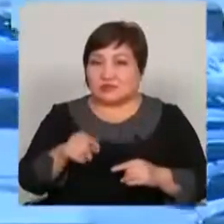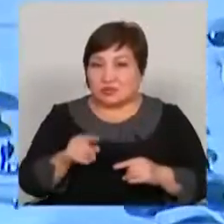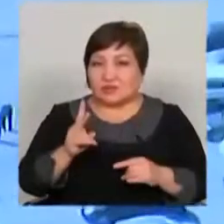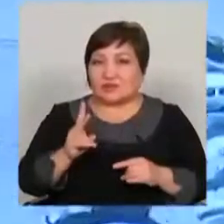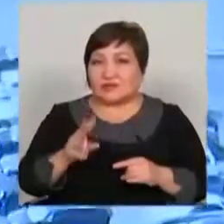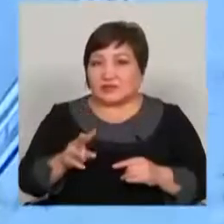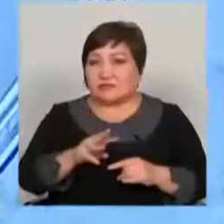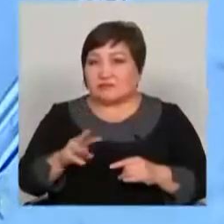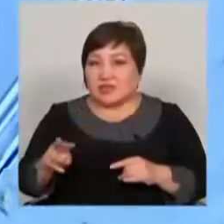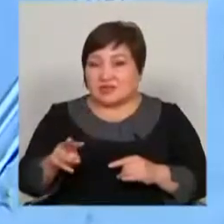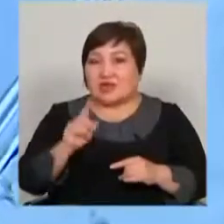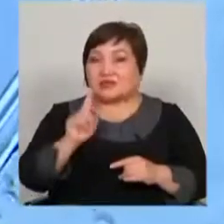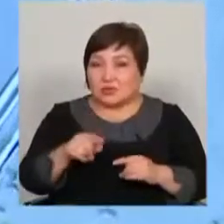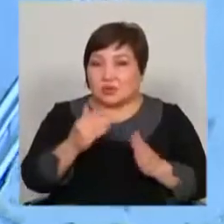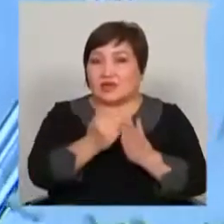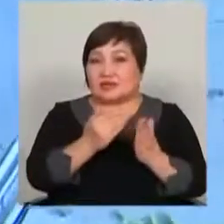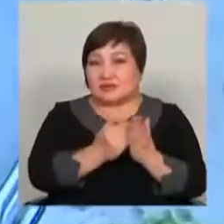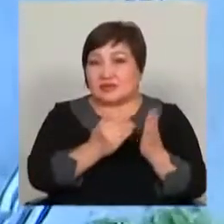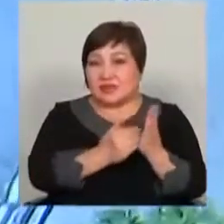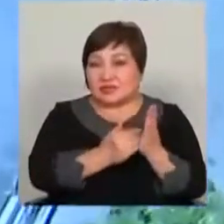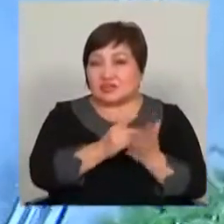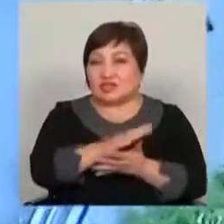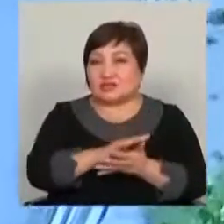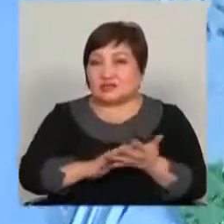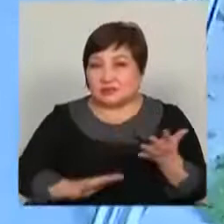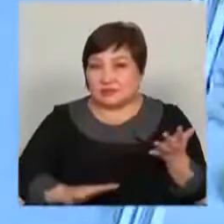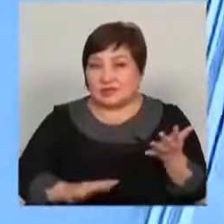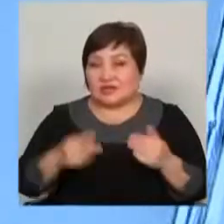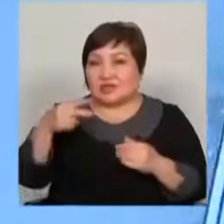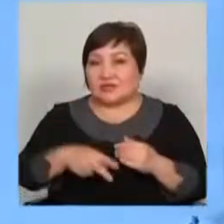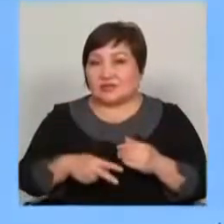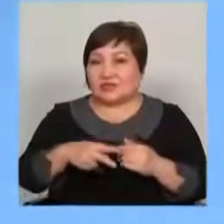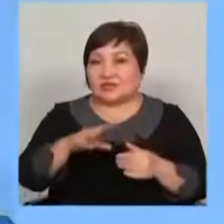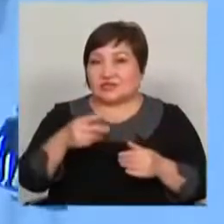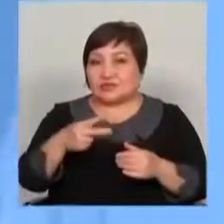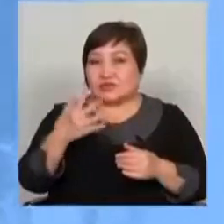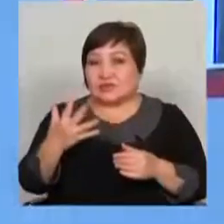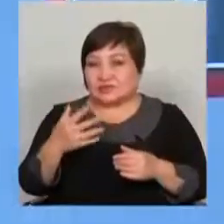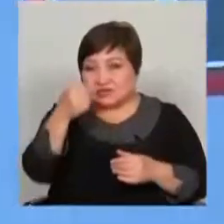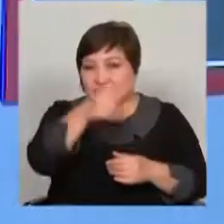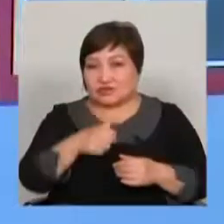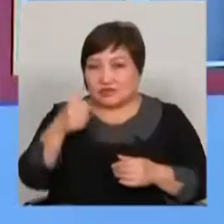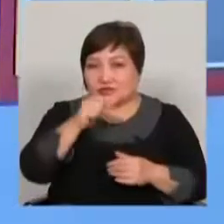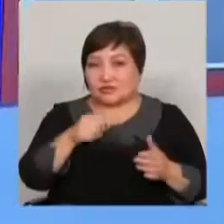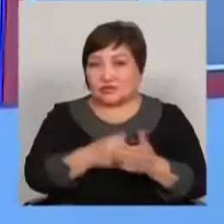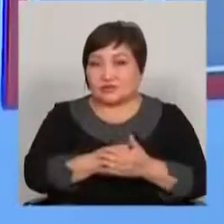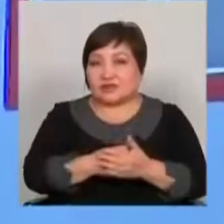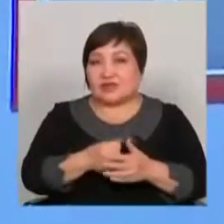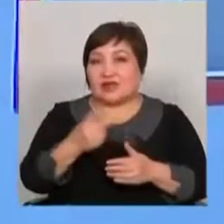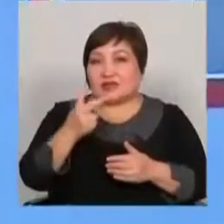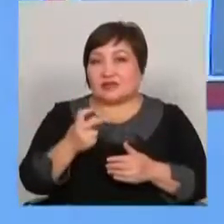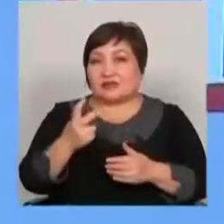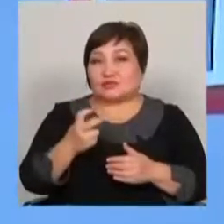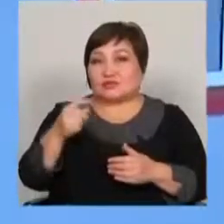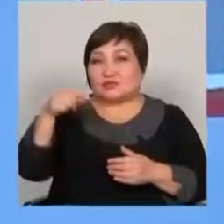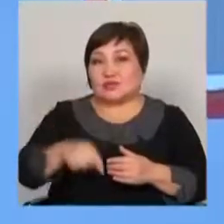Сол бағдарламаны жалғастырып, 2025 жылға дейін 200 мың шаршы